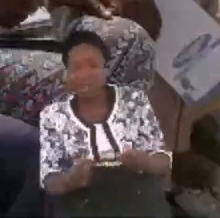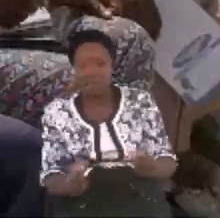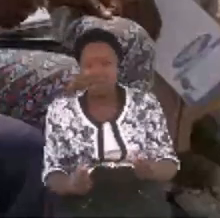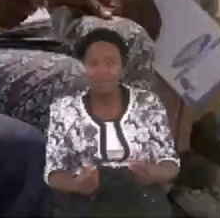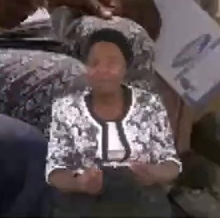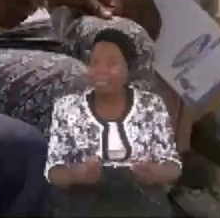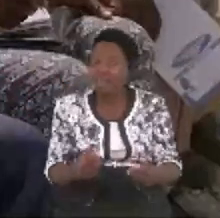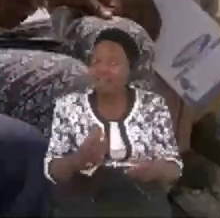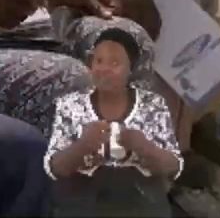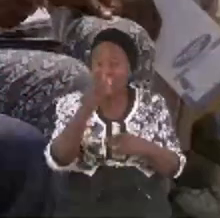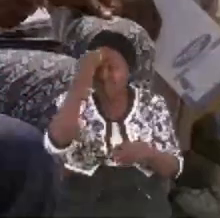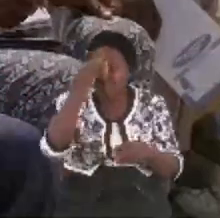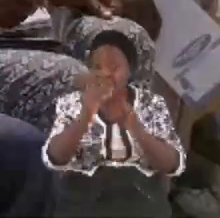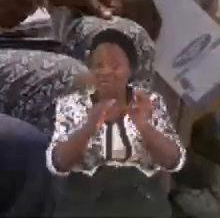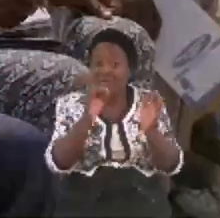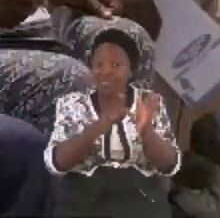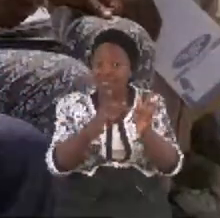Si Jésus voulait